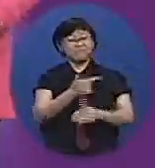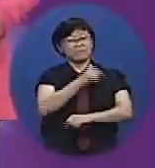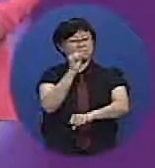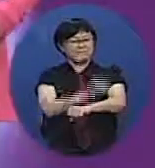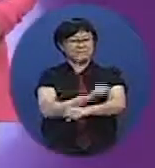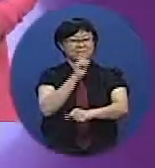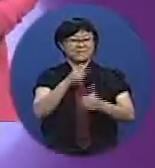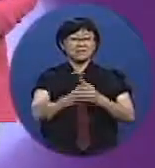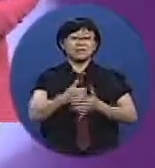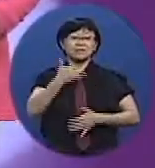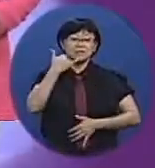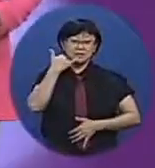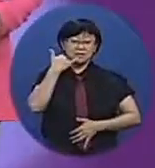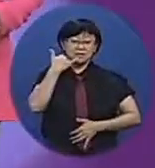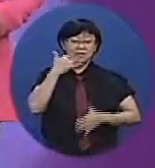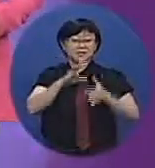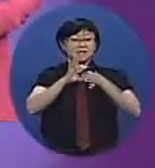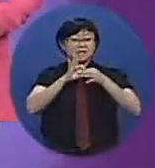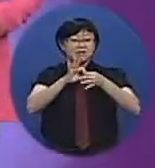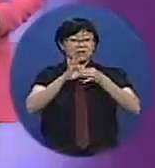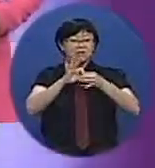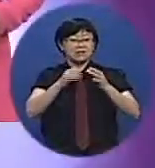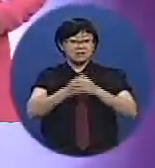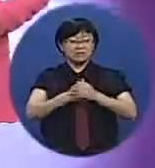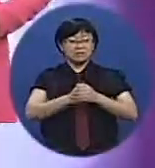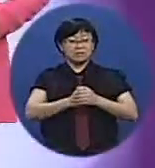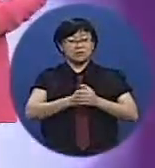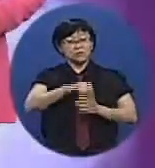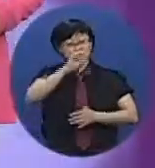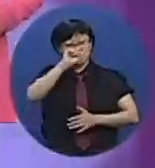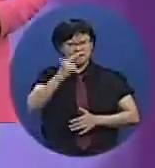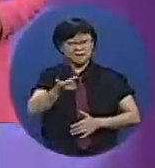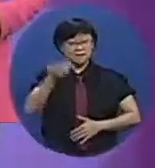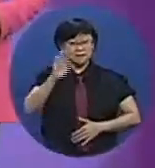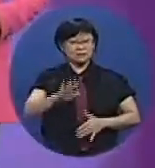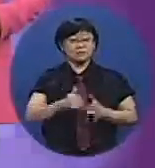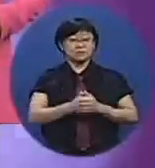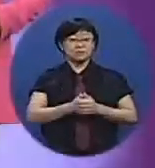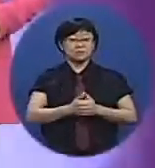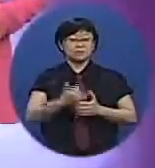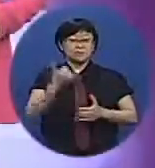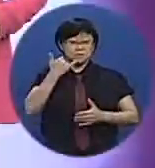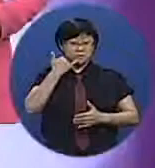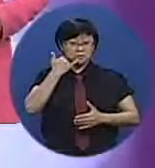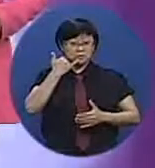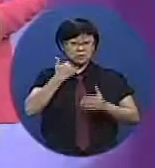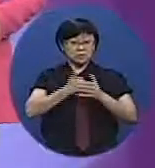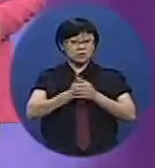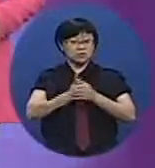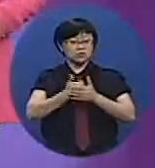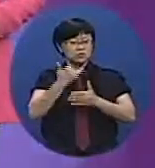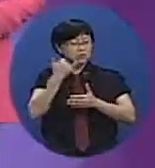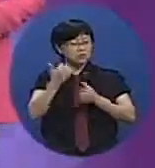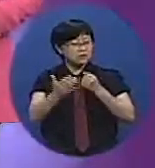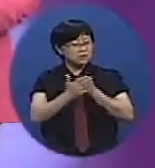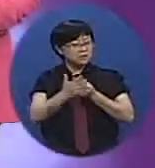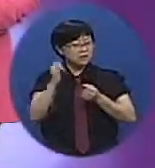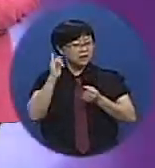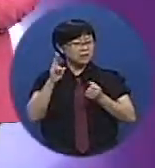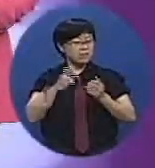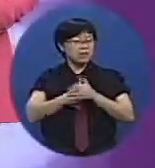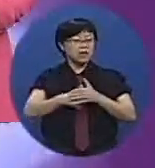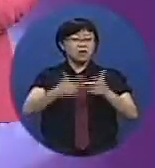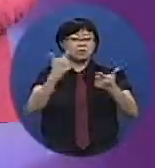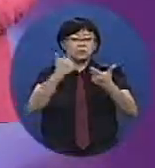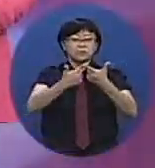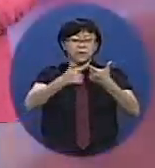십니다. 네. 전화 그 연결 상태가 고르지 못했지만 전화기 수화기 탓인지 아니면 부산에